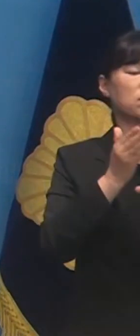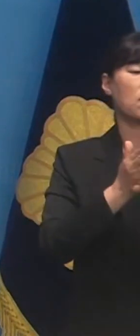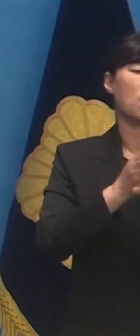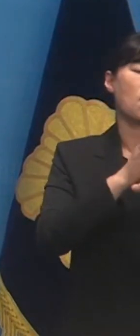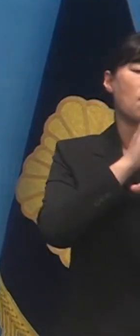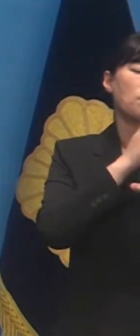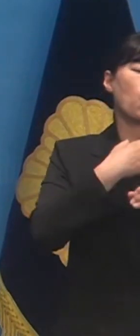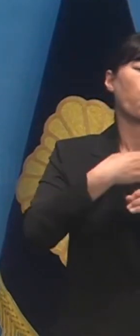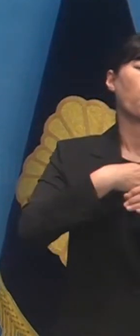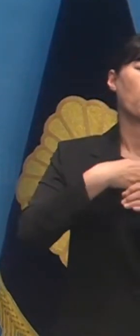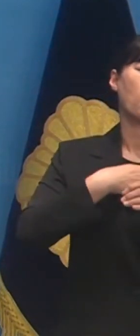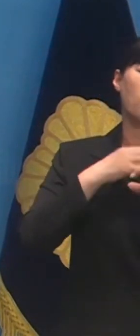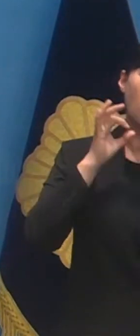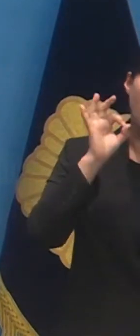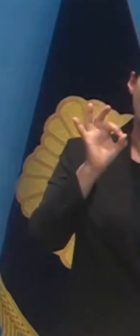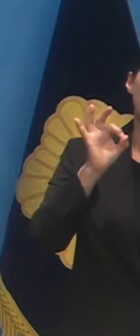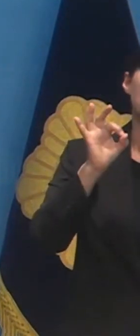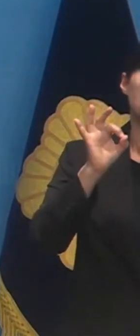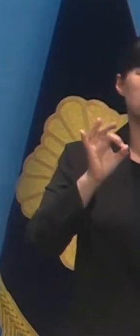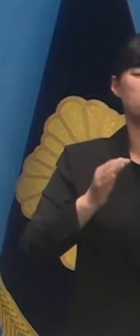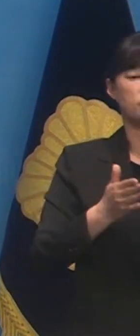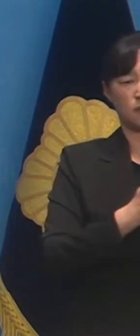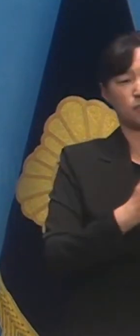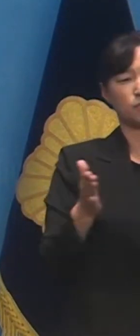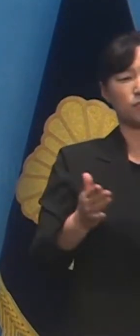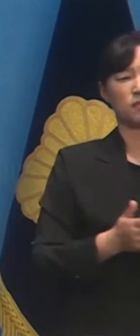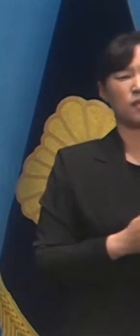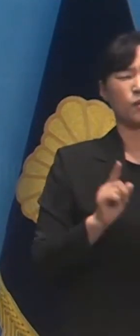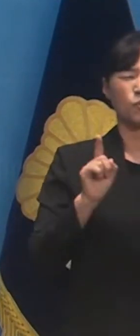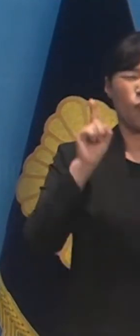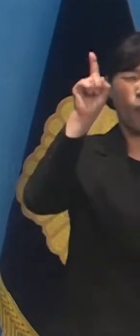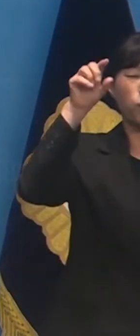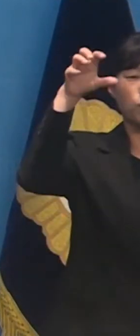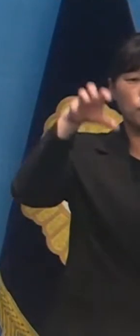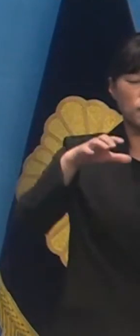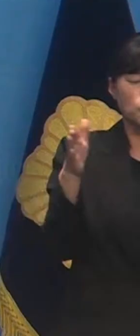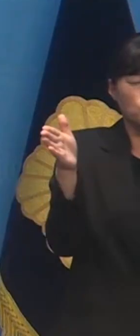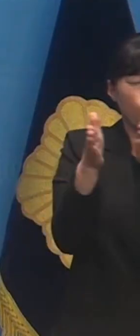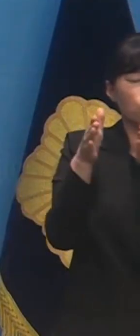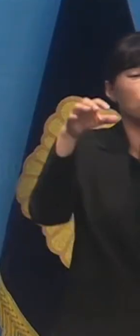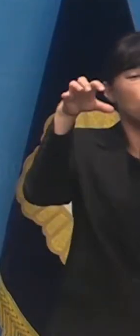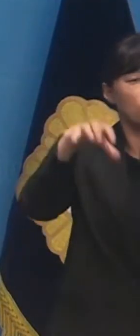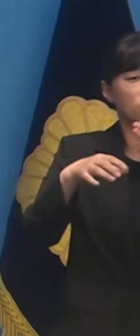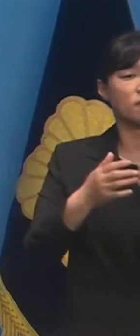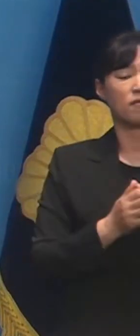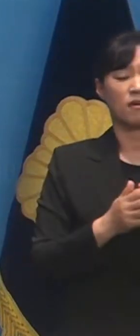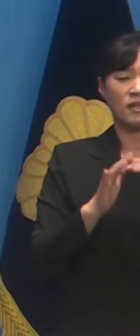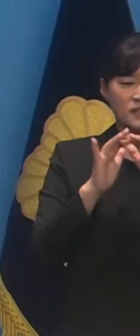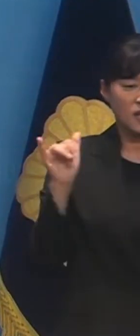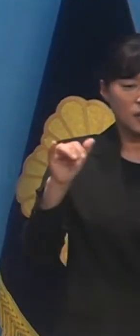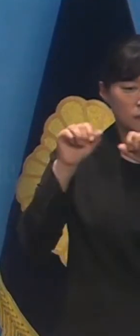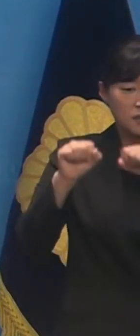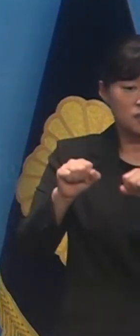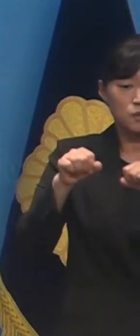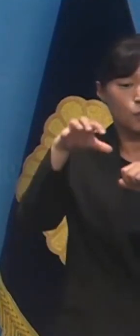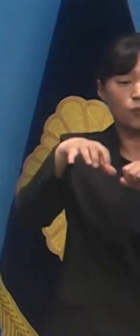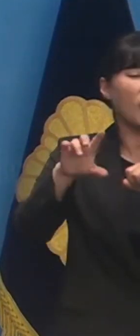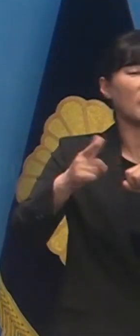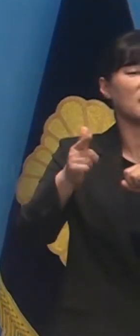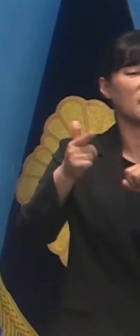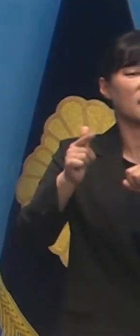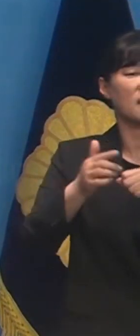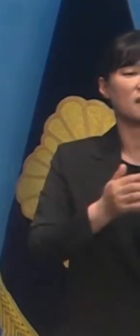매우 위태로워 보이기 때문입니다. 매우 높은 공간에서 매우 비좁은 공간에 사람이 있을 곳이